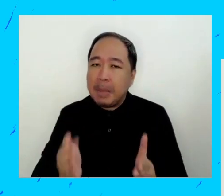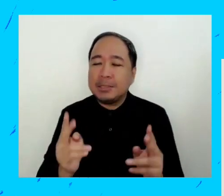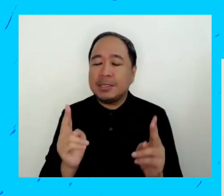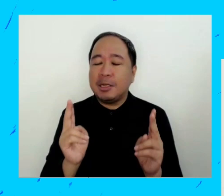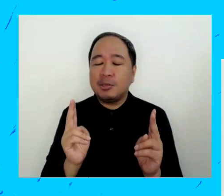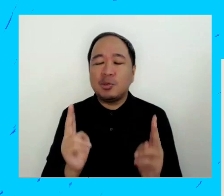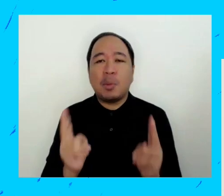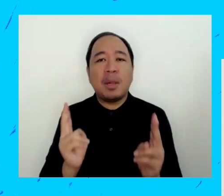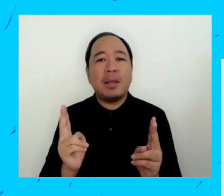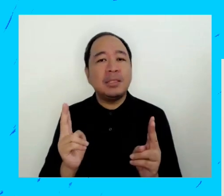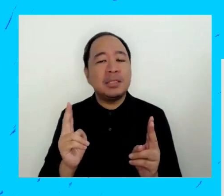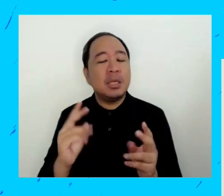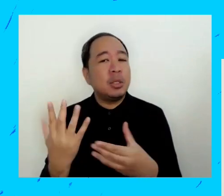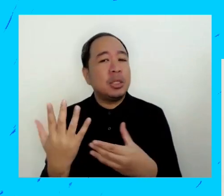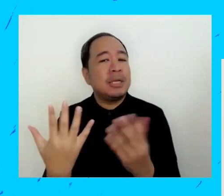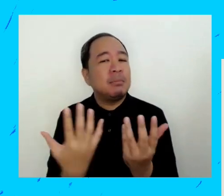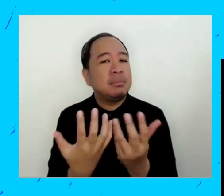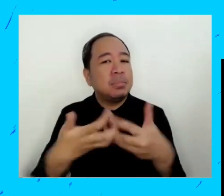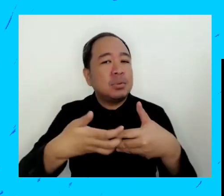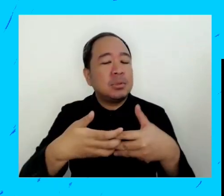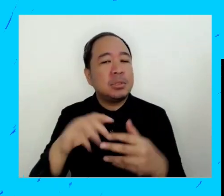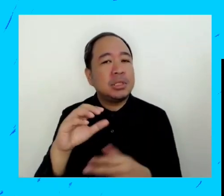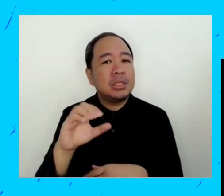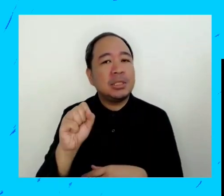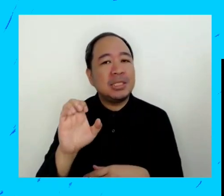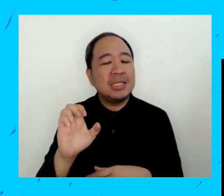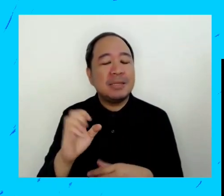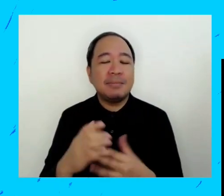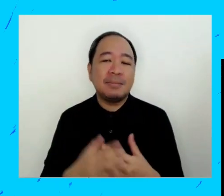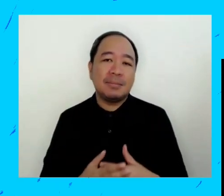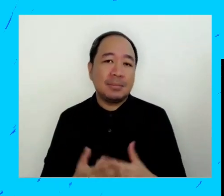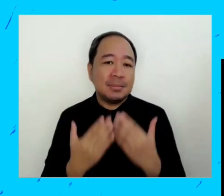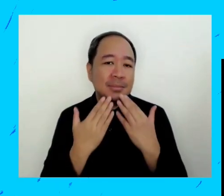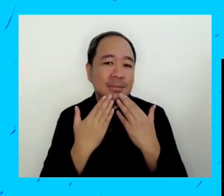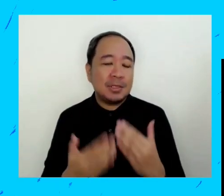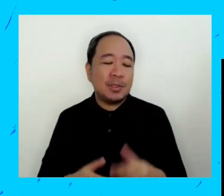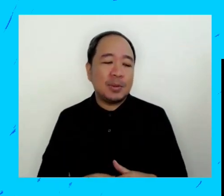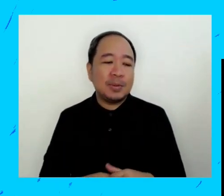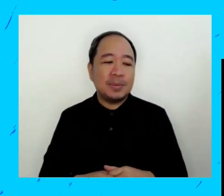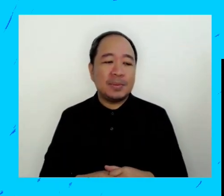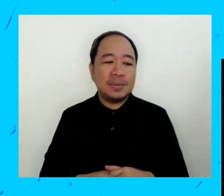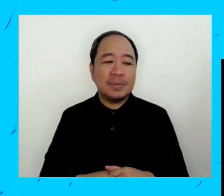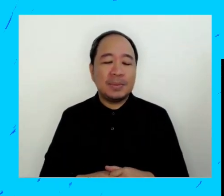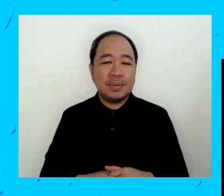être normalisé à CSS. Merci.